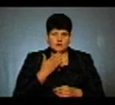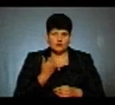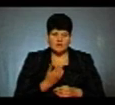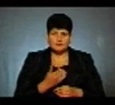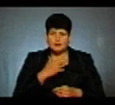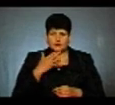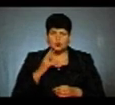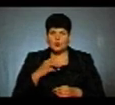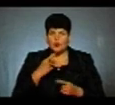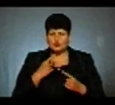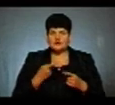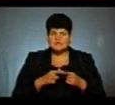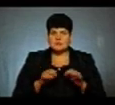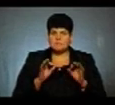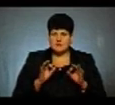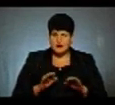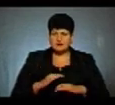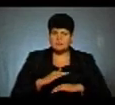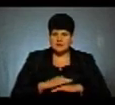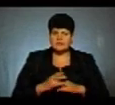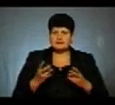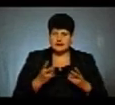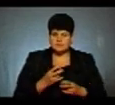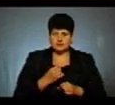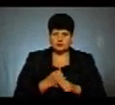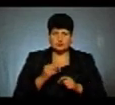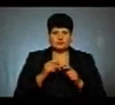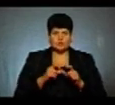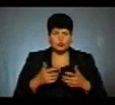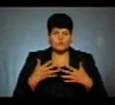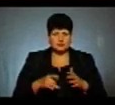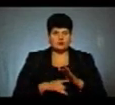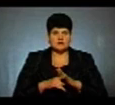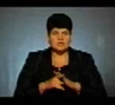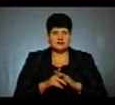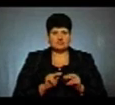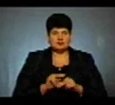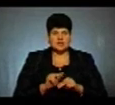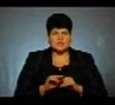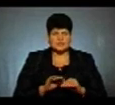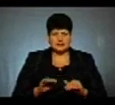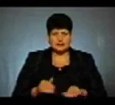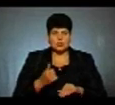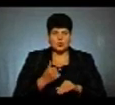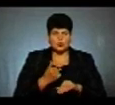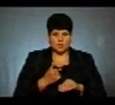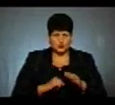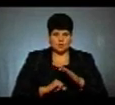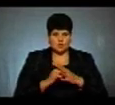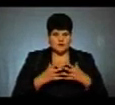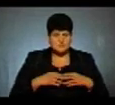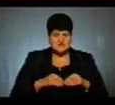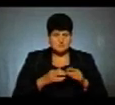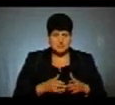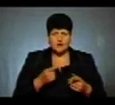Багато хто говорить, що це дійсно правильний предмет, який потрібно було вводити, і в школі вже починати вчити дітей основам сім'ї. Говорять